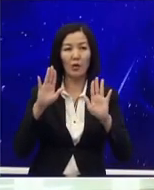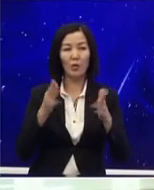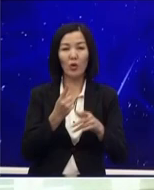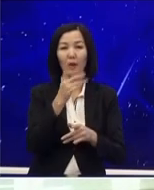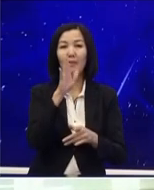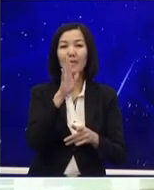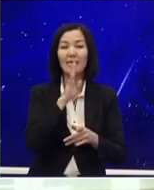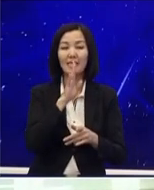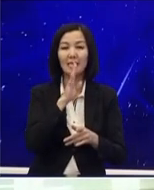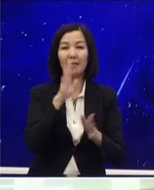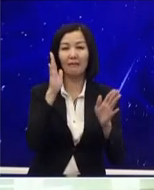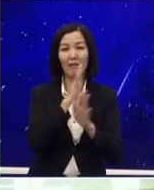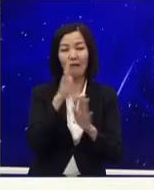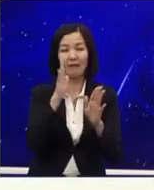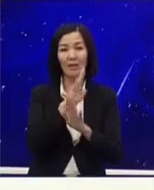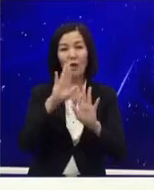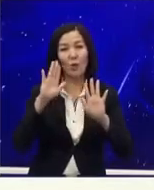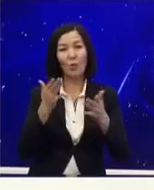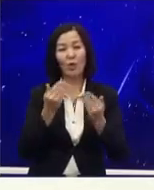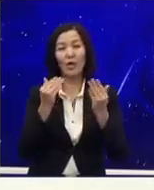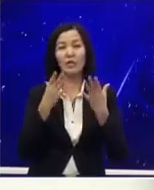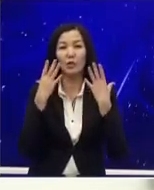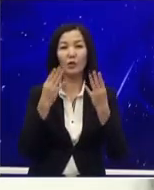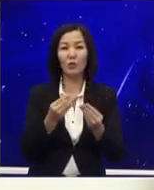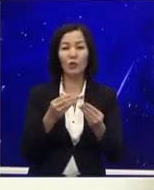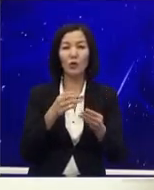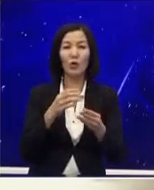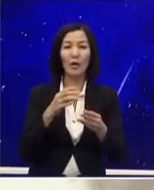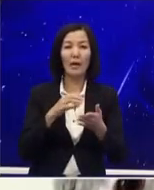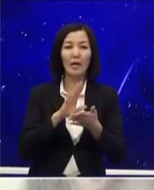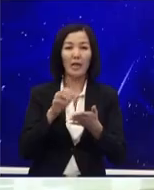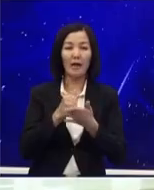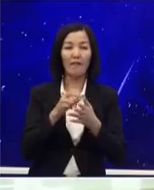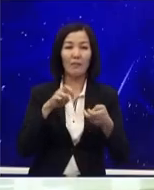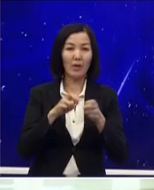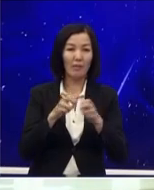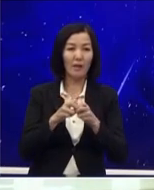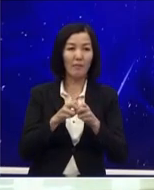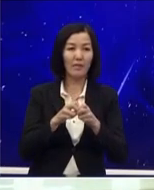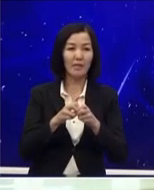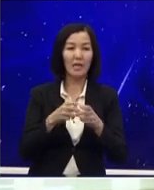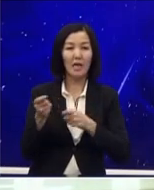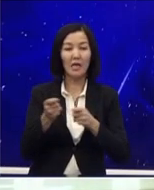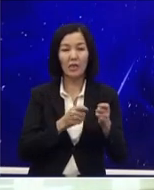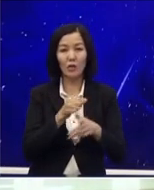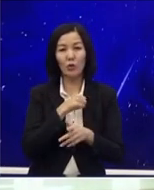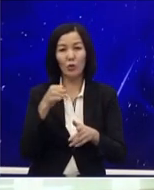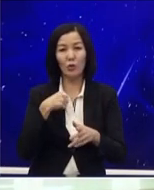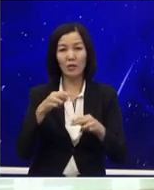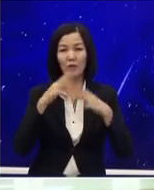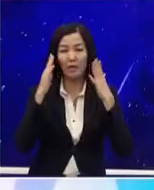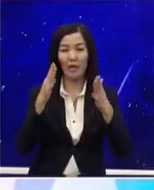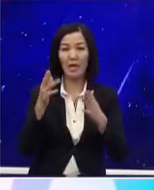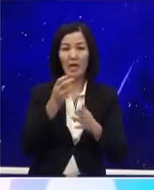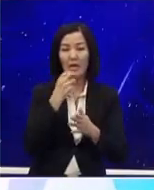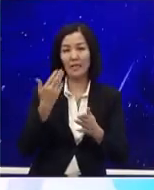қыздың бастан өткендері болғаны мен қазіргі күннің өзекті мәселесі. Режиссер осыны нысанаға ала отырып, әзілмен